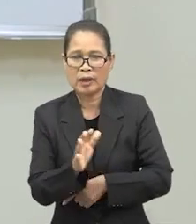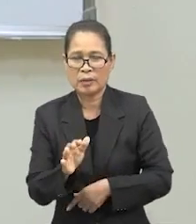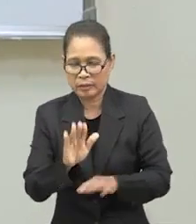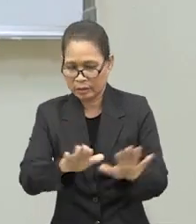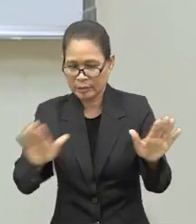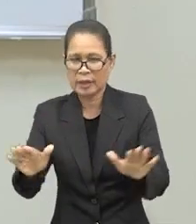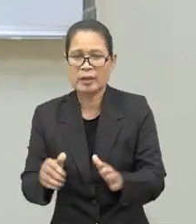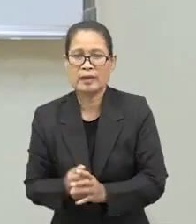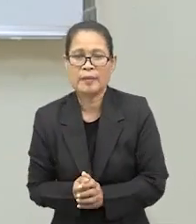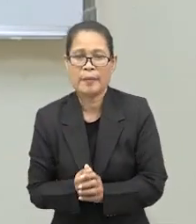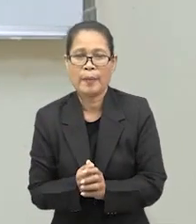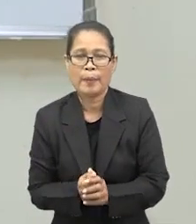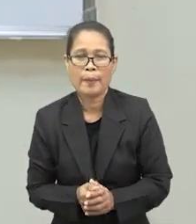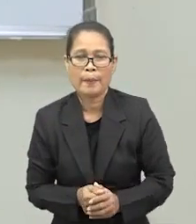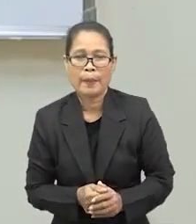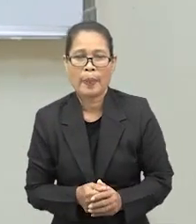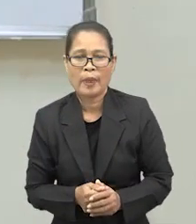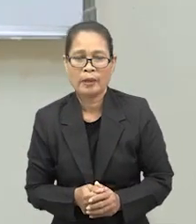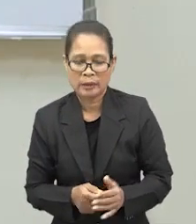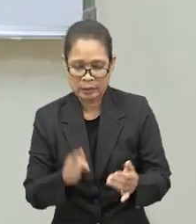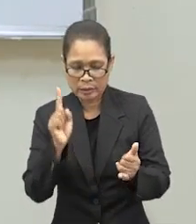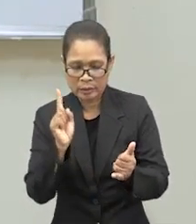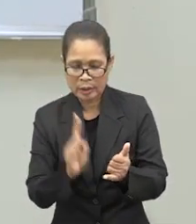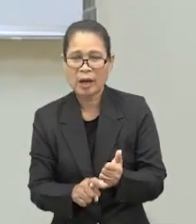nơ pro chàm thang ngay rô bó con